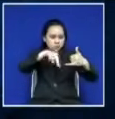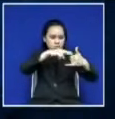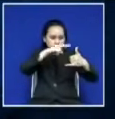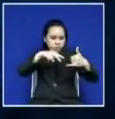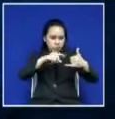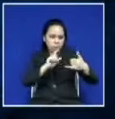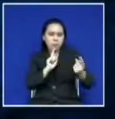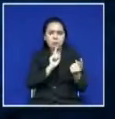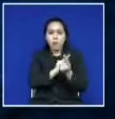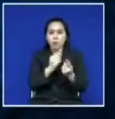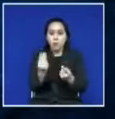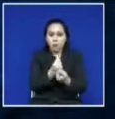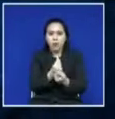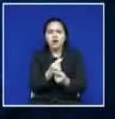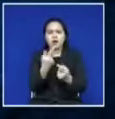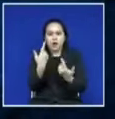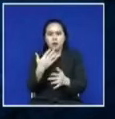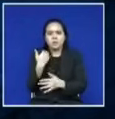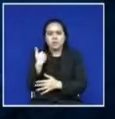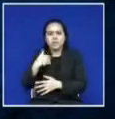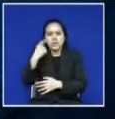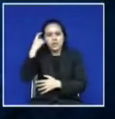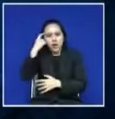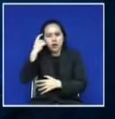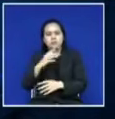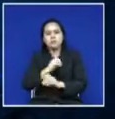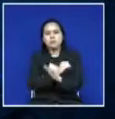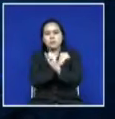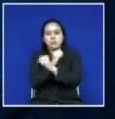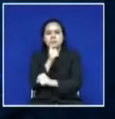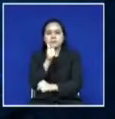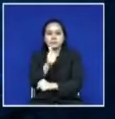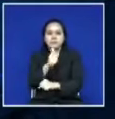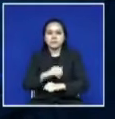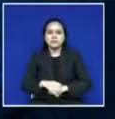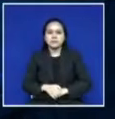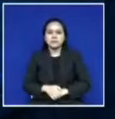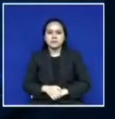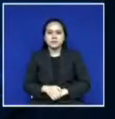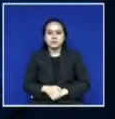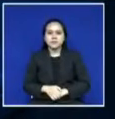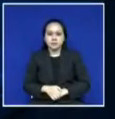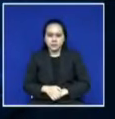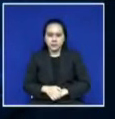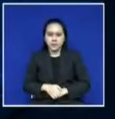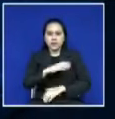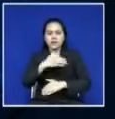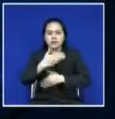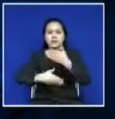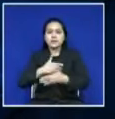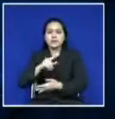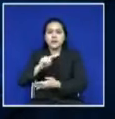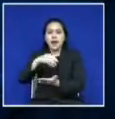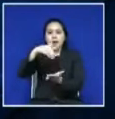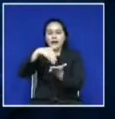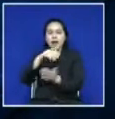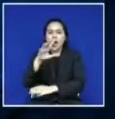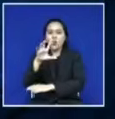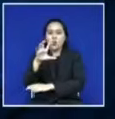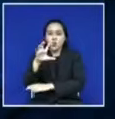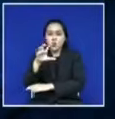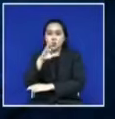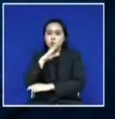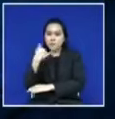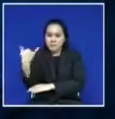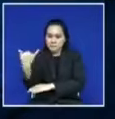ไลน์เหมือนกรณีอื่นก็คาดว่าอย่างเงี้ยที่คนที่มาซื้อแล้วก็มีติดเชื้อไปเนี่ยครับ